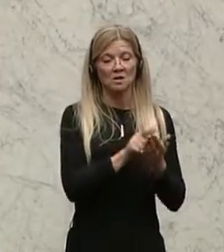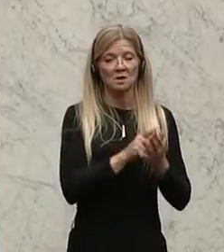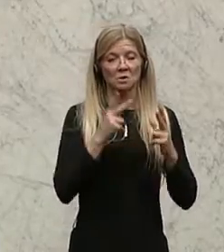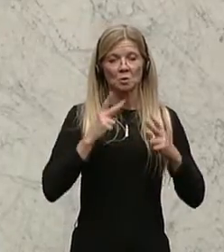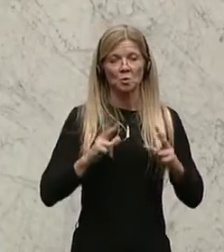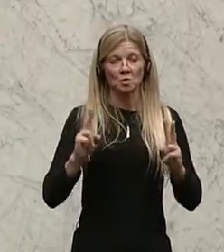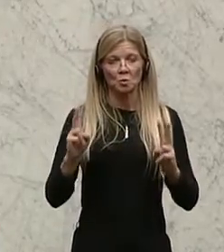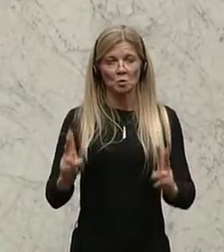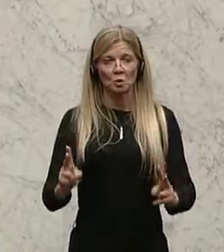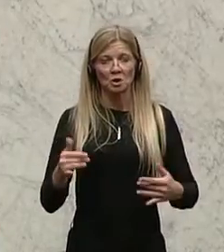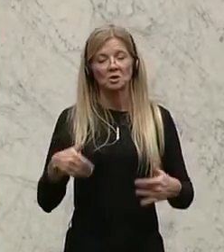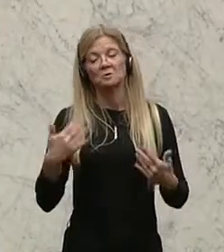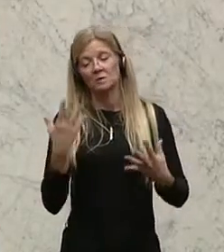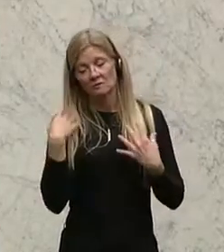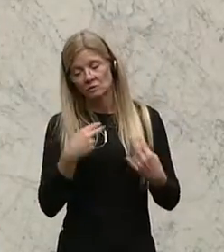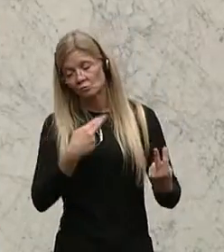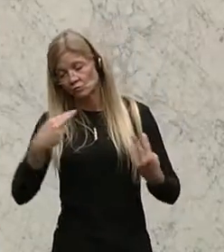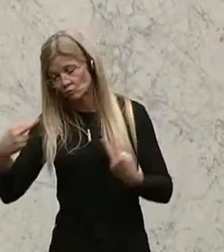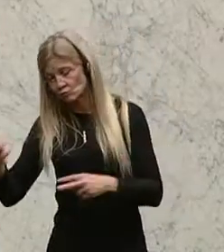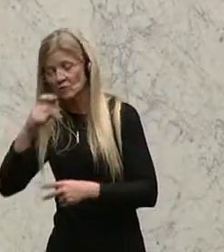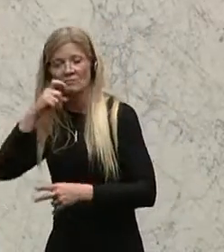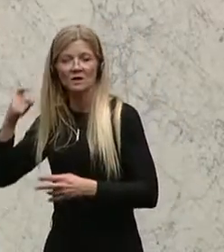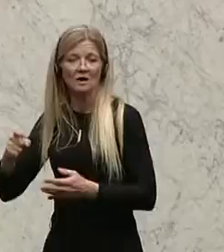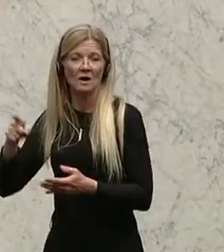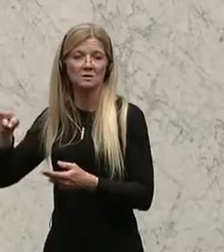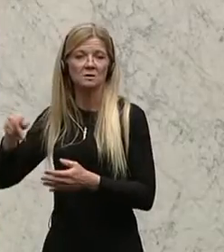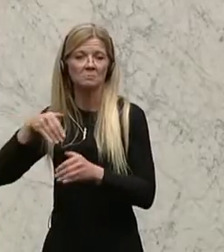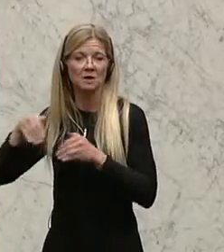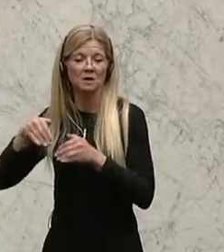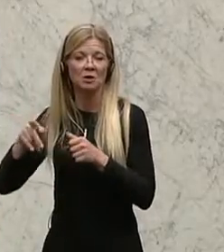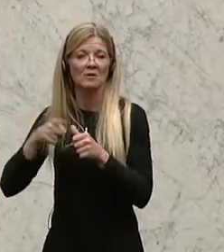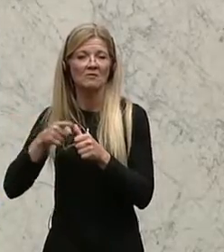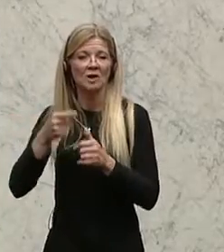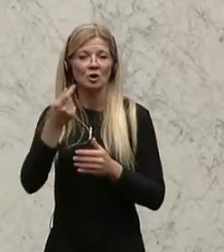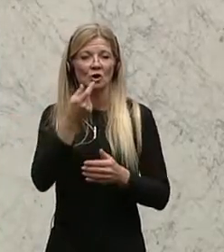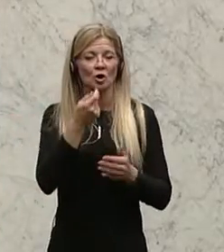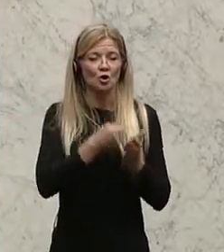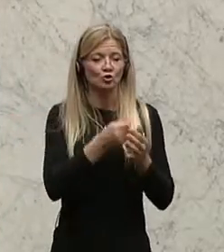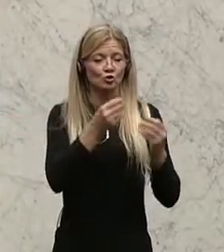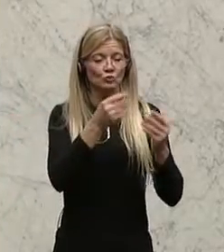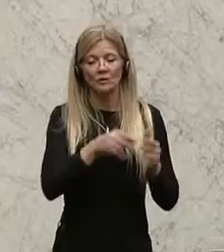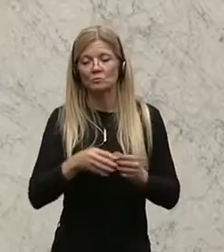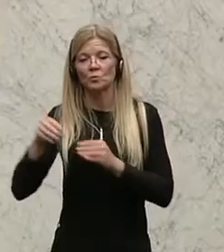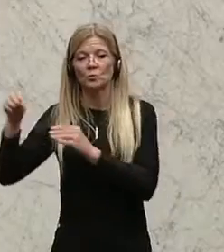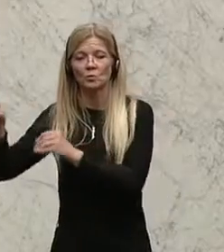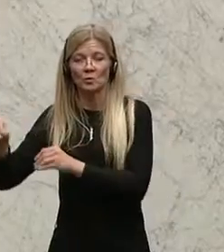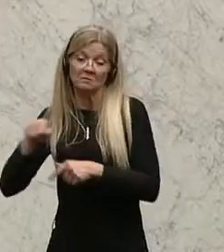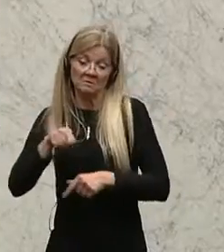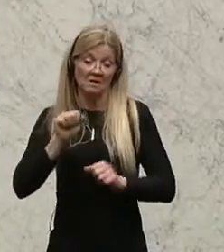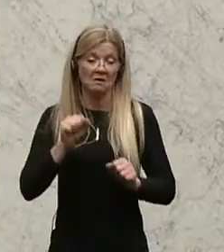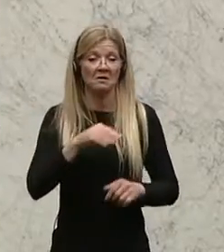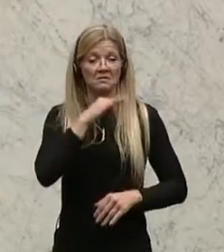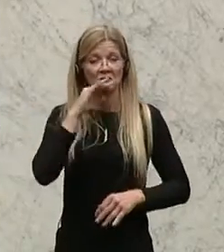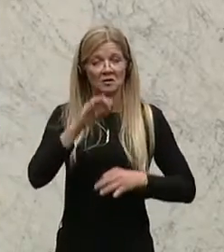die Kosten ausgelagert werden, wenn sie jemandem irgendwo zu viel sind. Da gäbe es viel zu tun, da gäbe es viel Geld